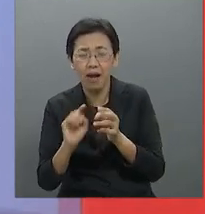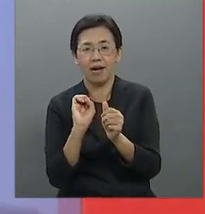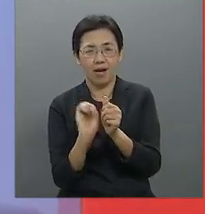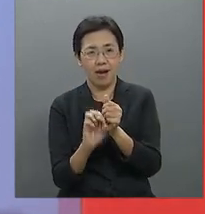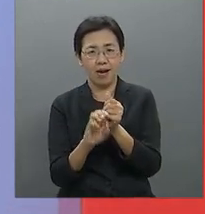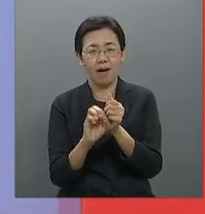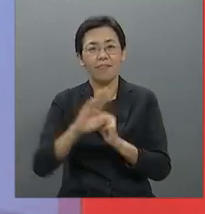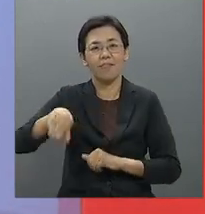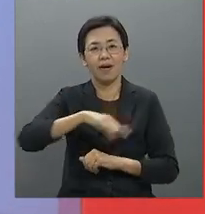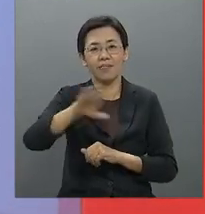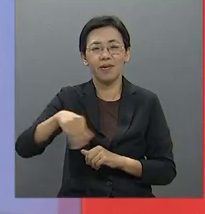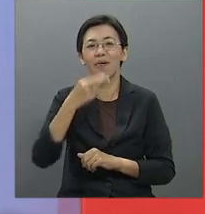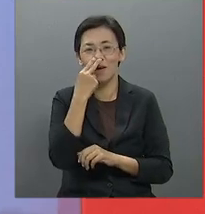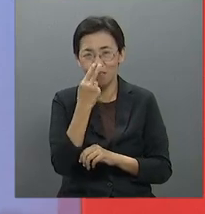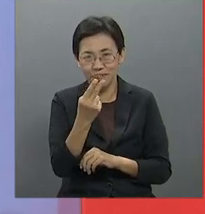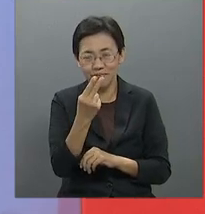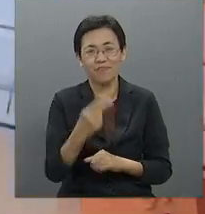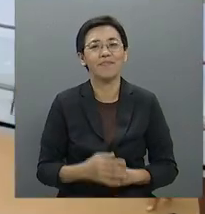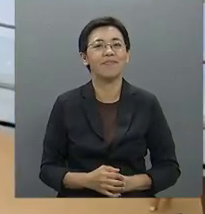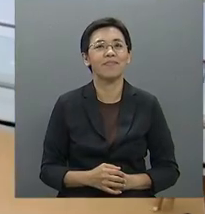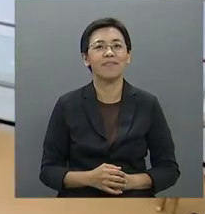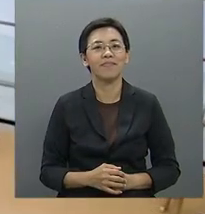รายลเอียดในกใช้งานตองทำอย่างไรบ้างครั